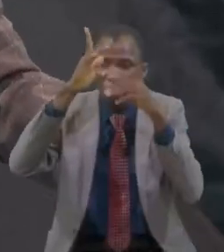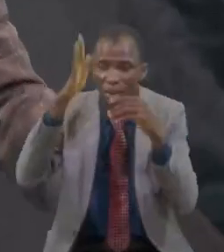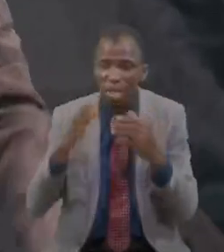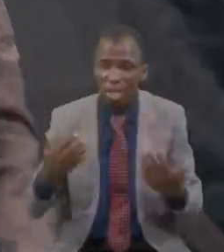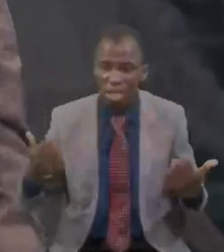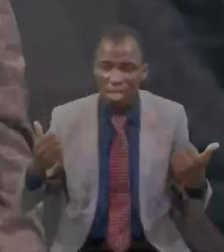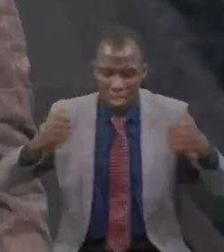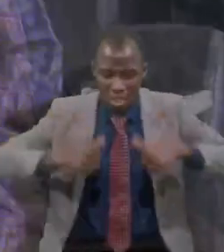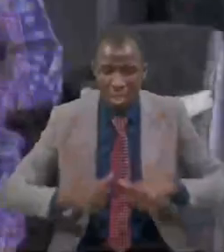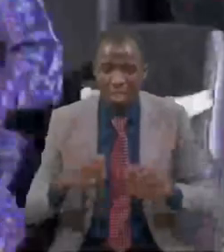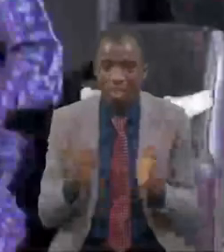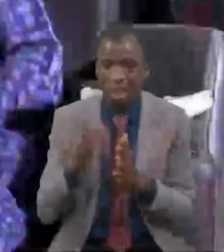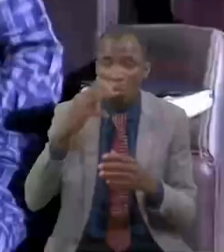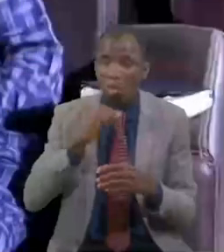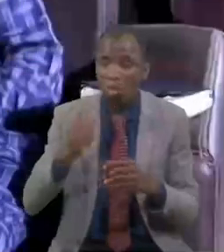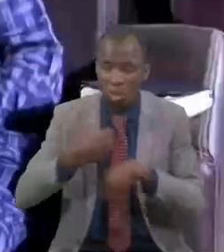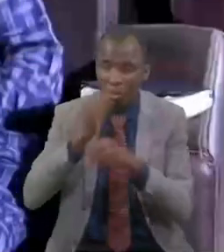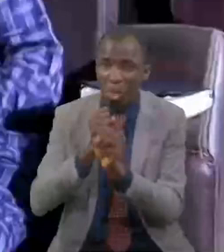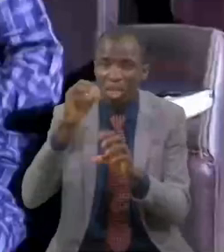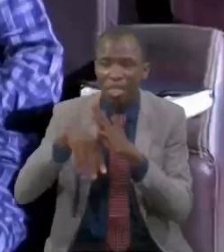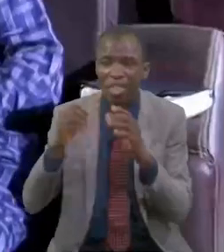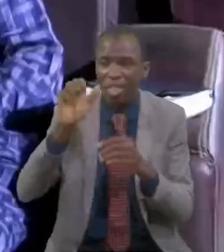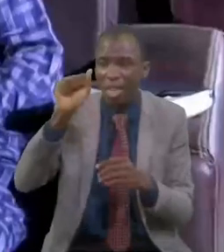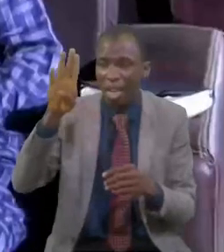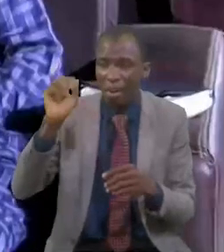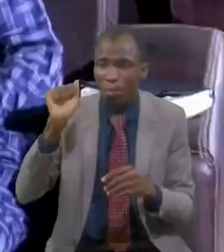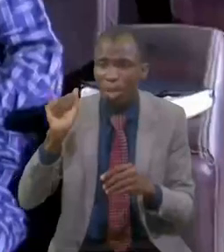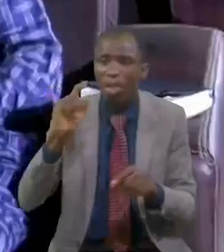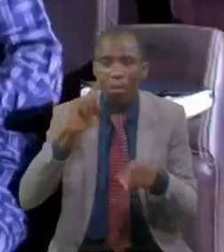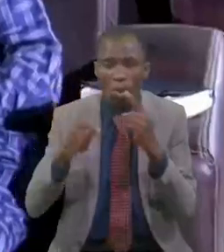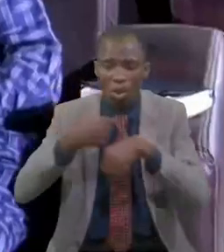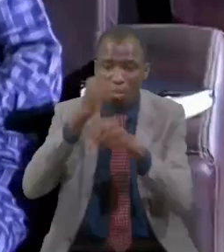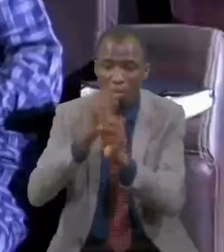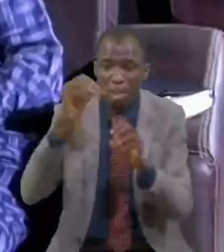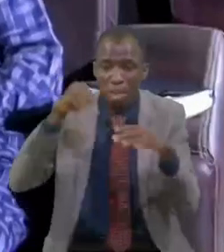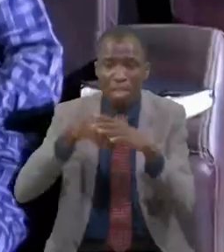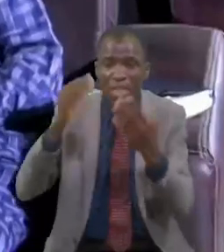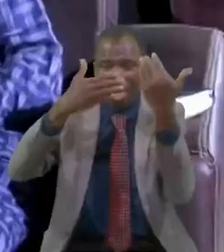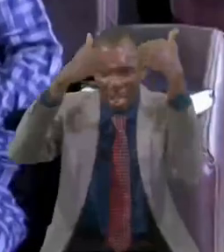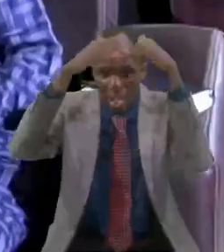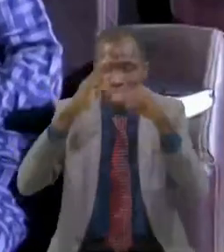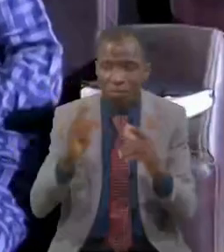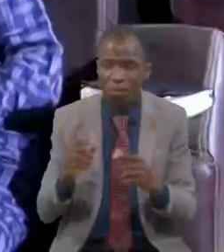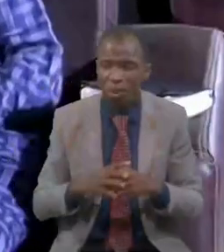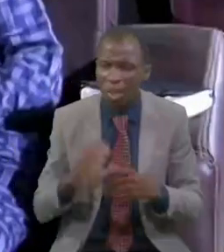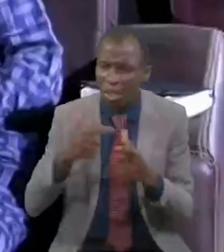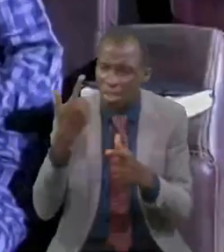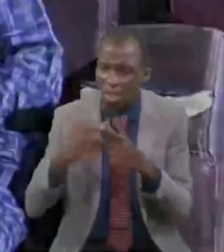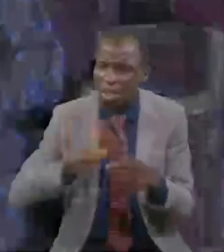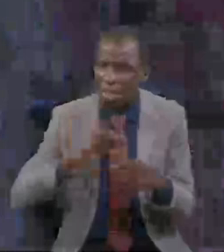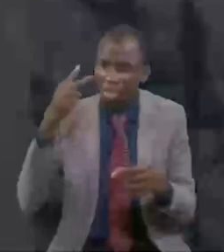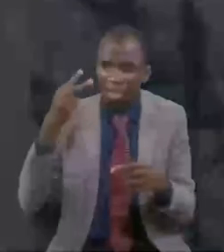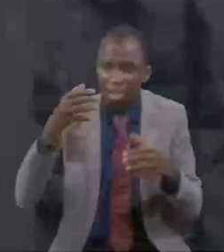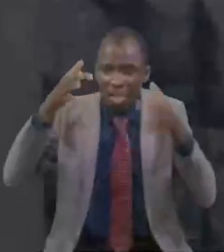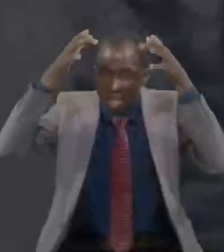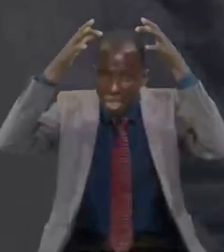nouveau vêtement céleste qui n'est pas fabriqué sur la terre mais fabriqué au ciel et vous et vous